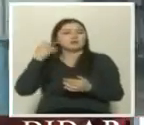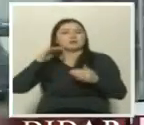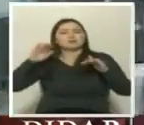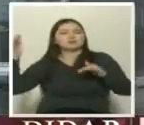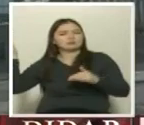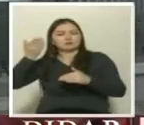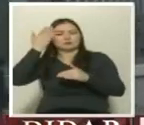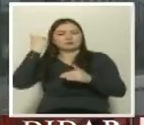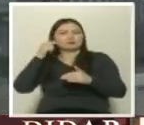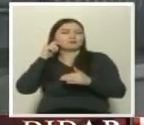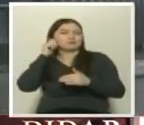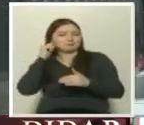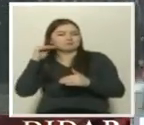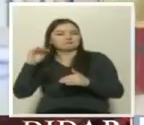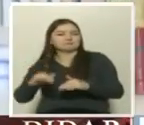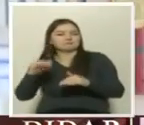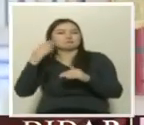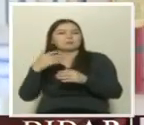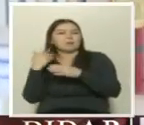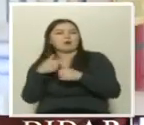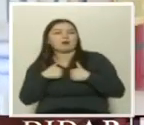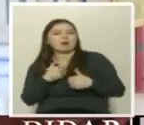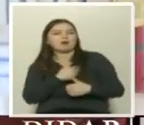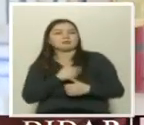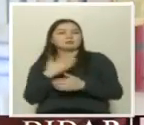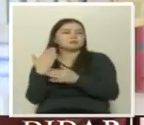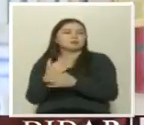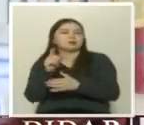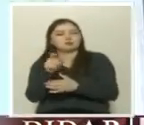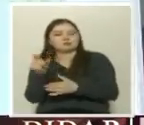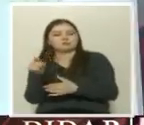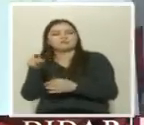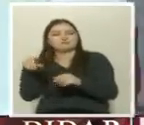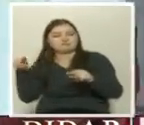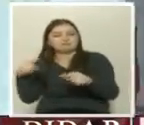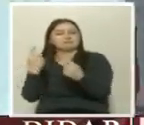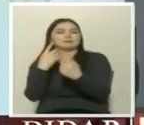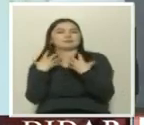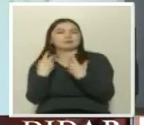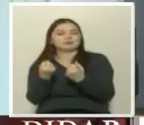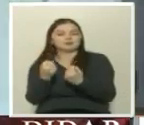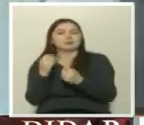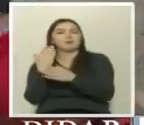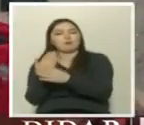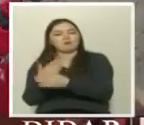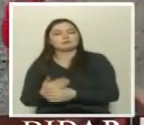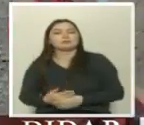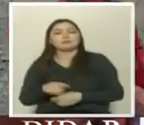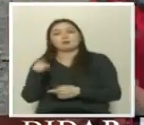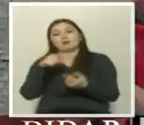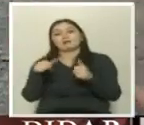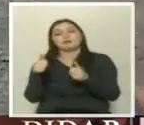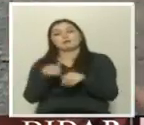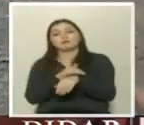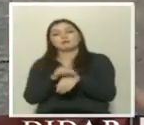пользу людям, спасая их в тяжелой ситуации. У Тазагуль двое детей, и несмотря на то, что мама отсутствует сутками, они спокойно справляются с